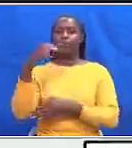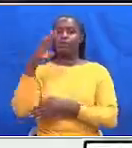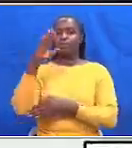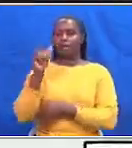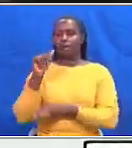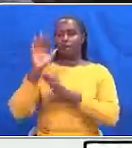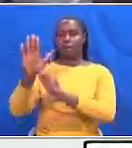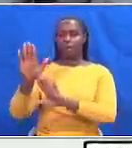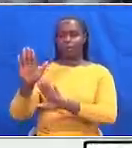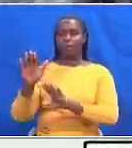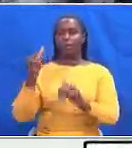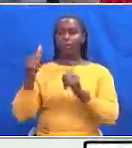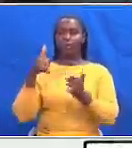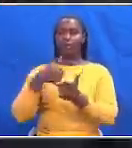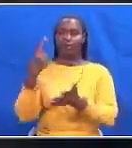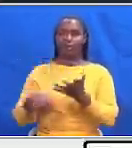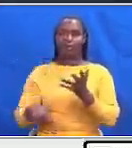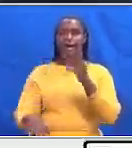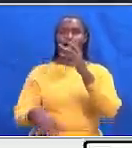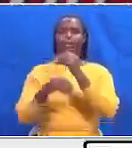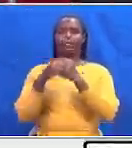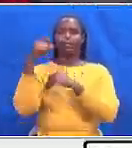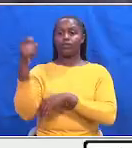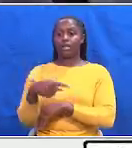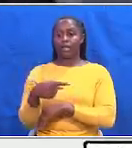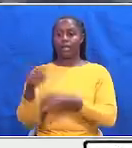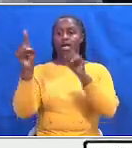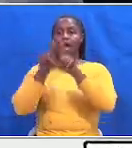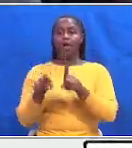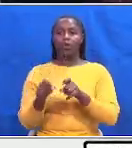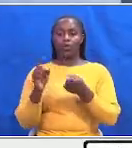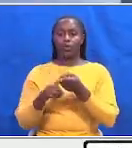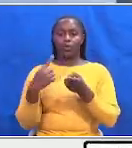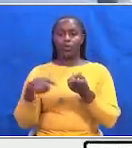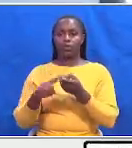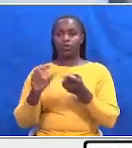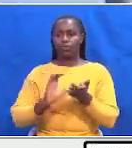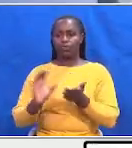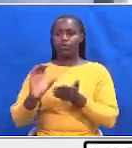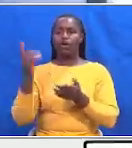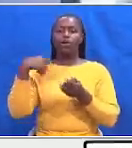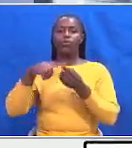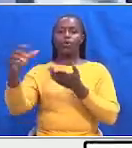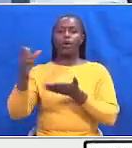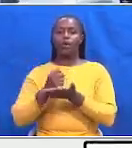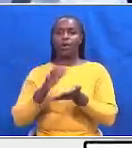muhimu katika makubaliano hayo vikiwa ni nyongeza ya mshahara na mgao wa kuwezesha kuajiri wahadhiri zaidi. CS has